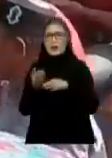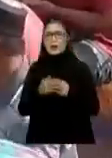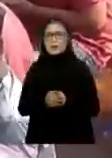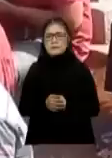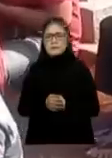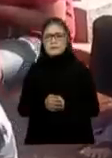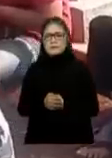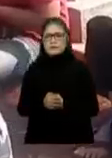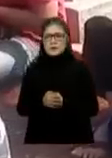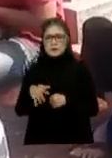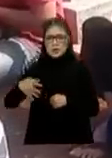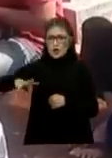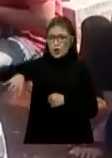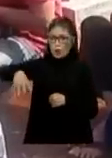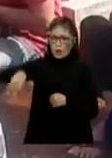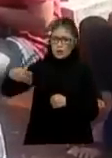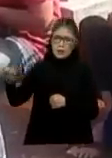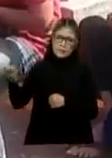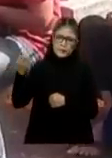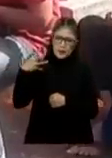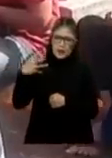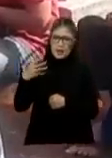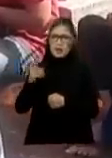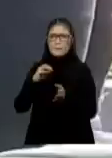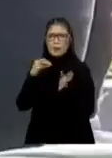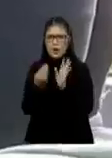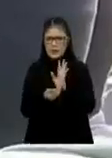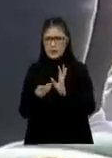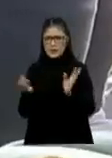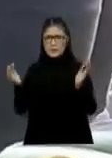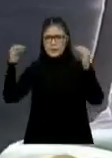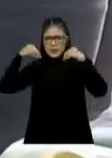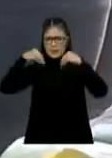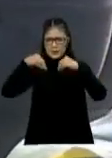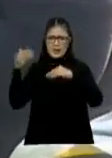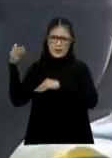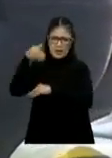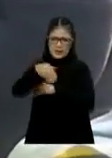Pihak keluarga mengaku hingga kini masih belum ada perwakilan dari Pertamina yang menemui ahli waris korban.